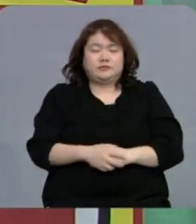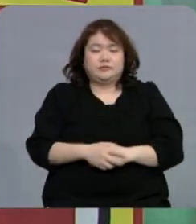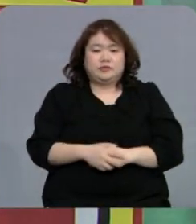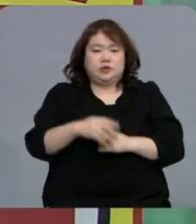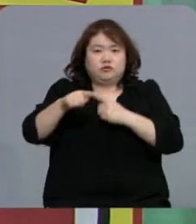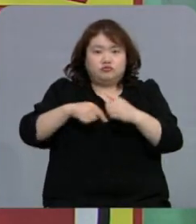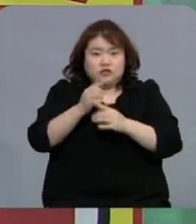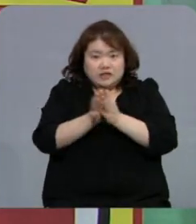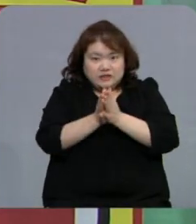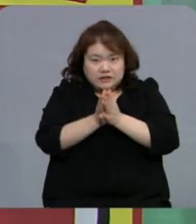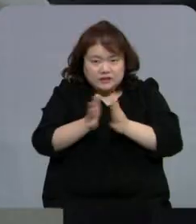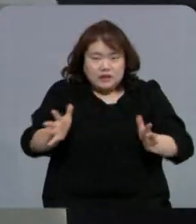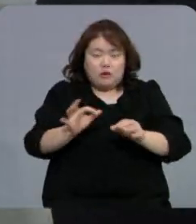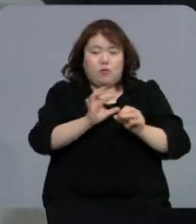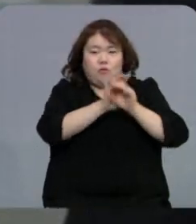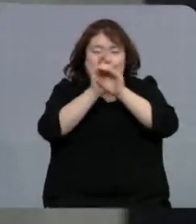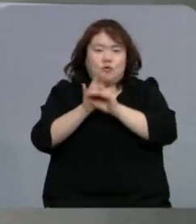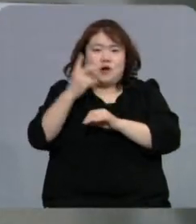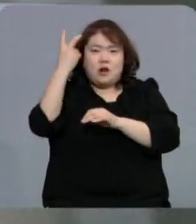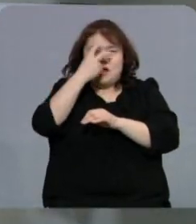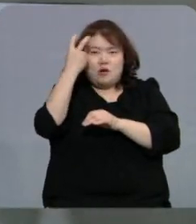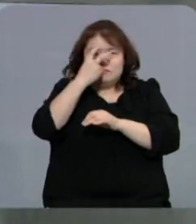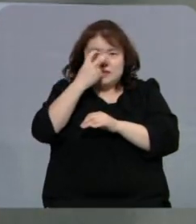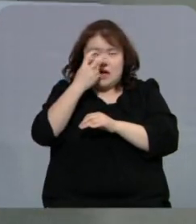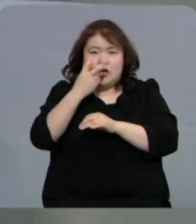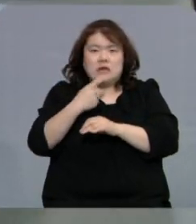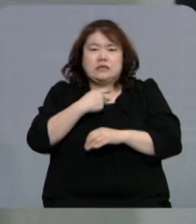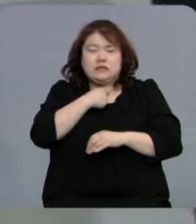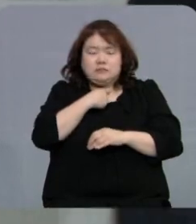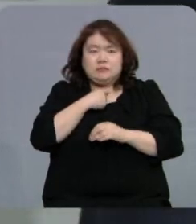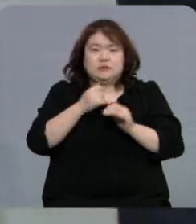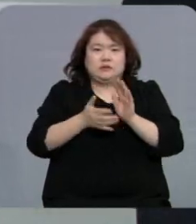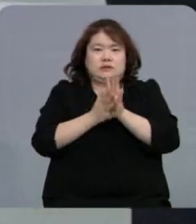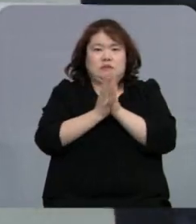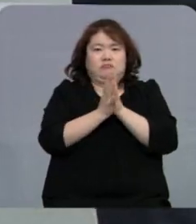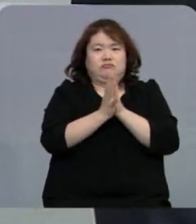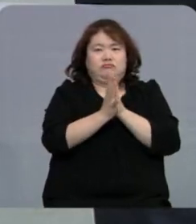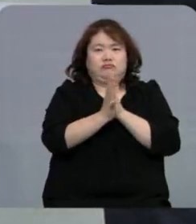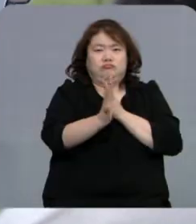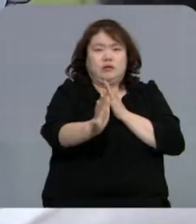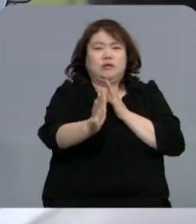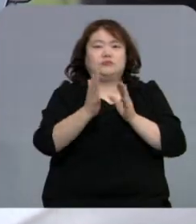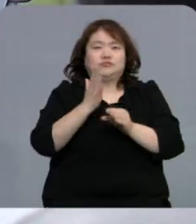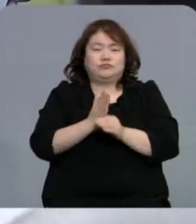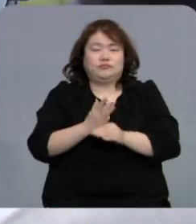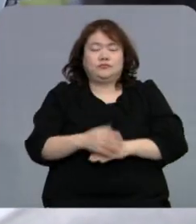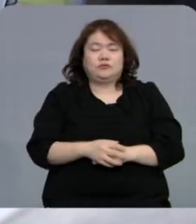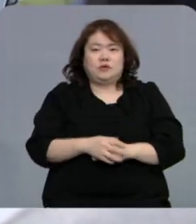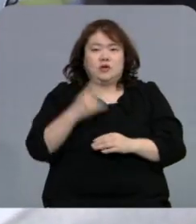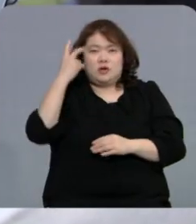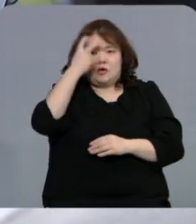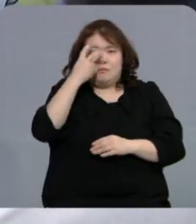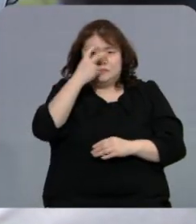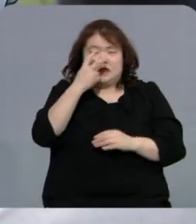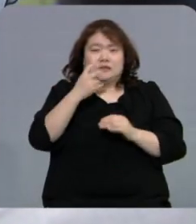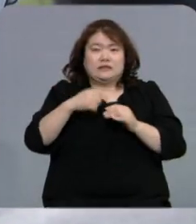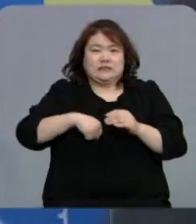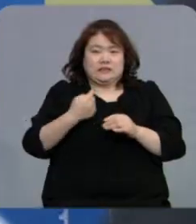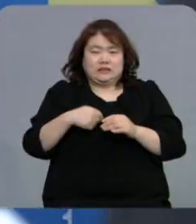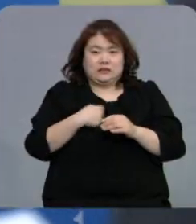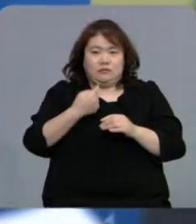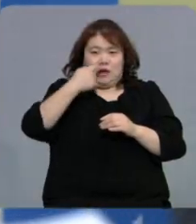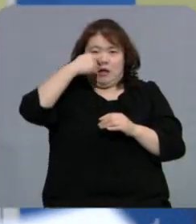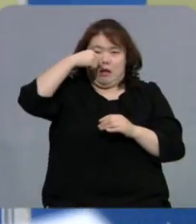운영을 시작하자마자 코로나19 검사를 받으려는 시민들의 발길이 이어집니다. 검사자가 스스로